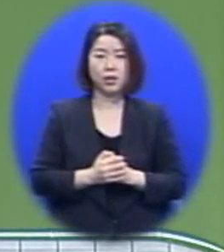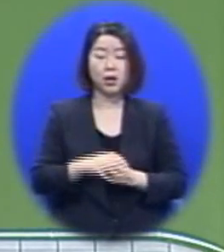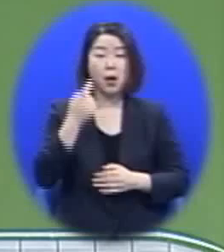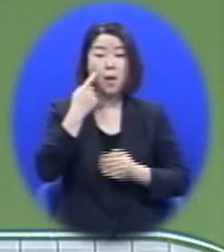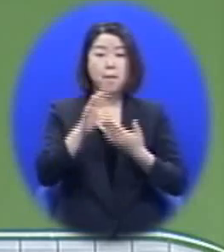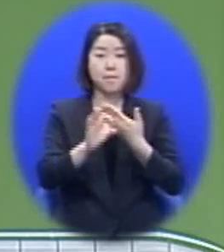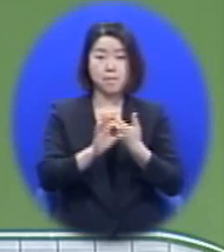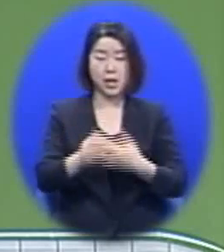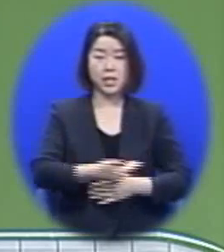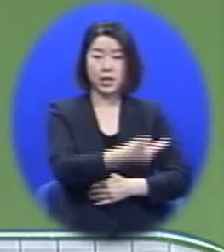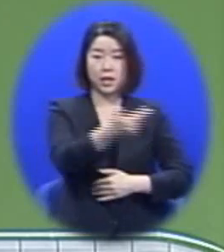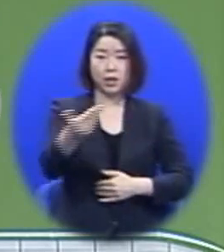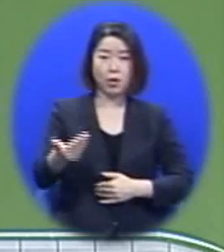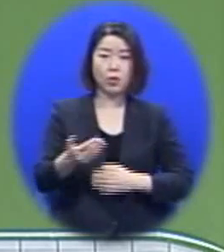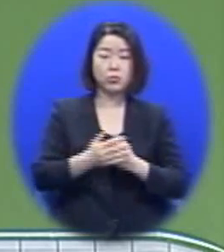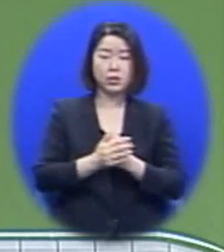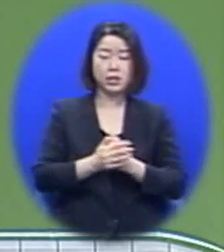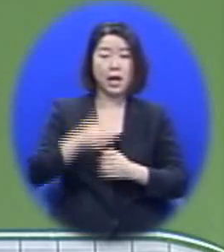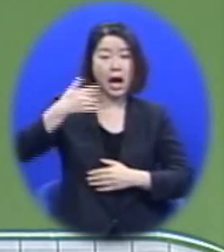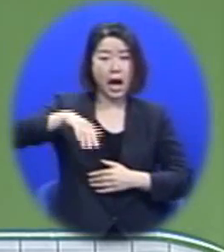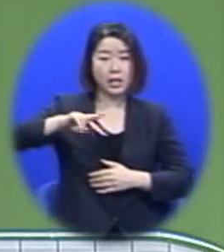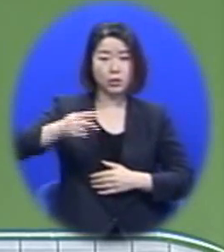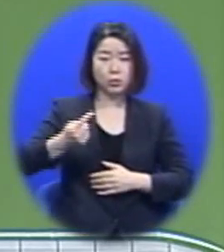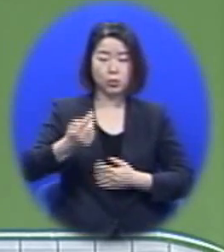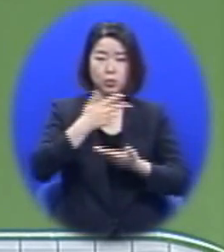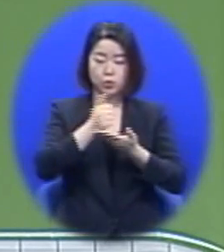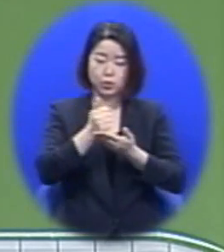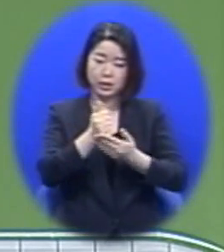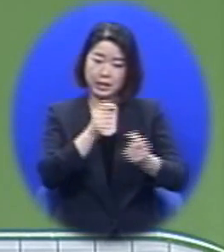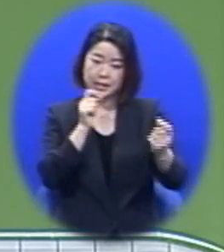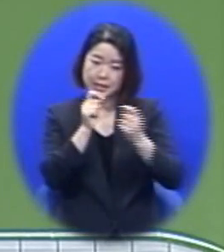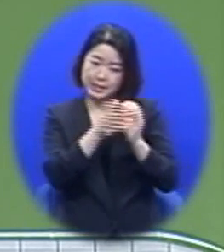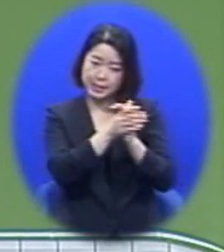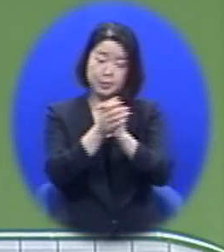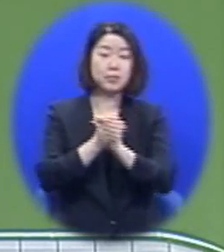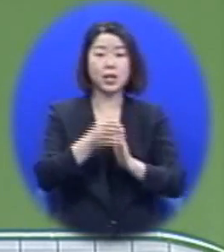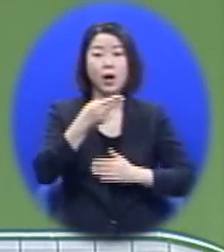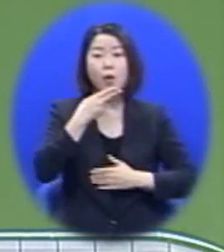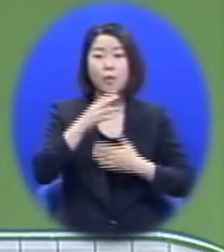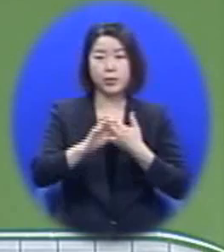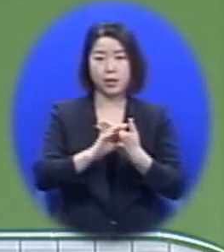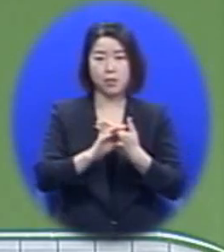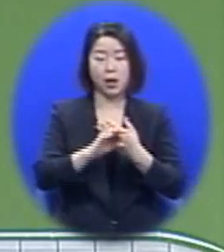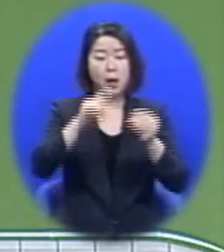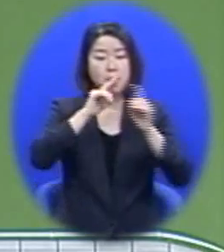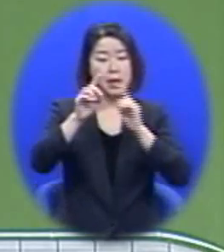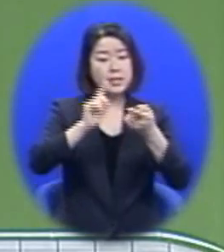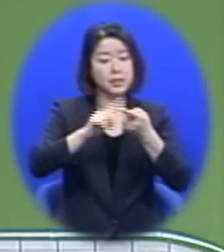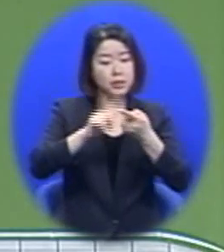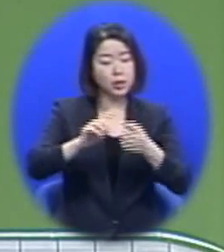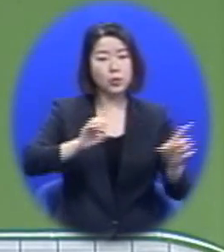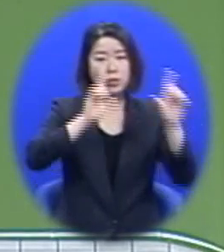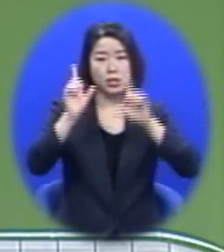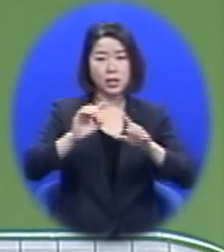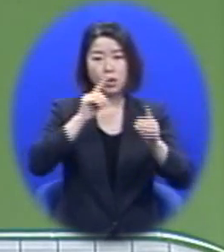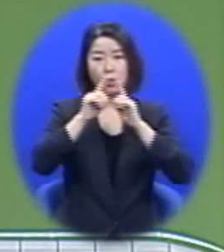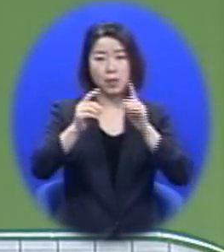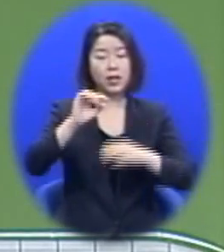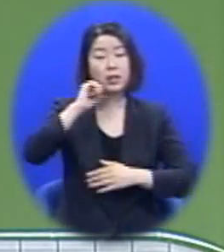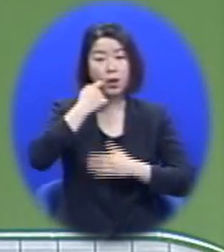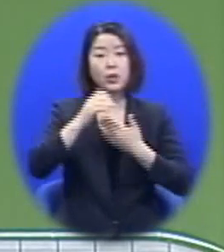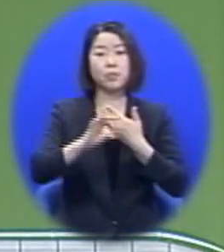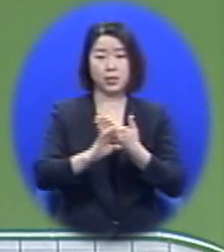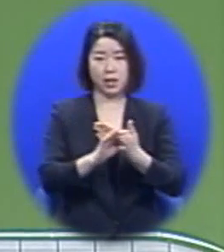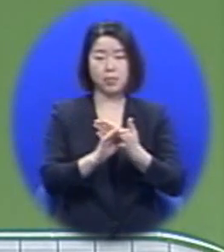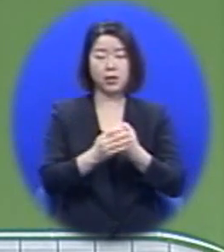만약에 여러분이 아직도 주님과 친밀함이 없다면 아직도 말씀 그대로 산다고 말할 수가 없다면